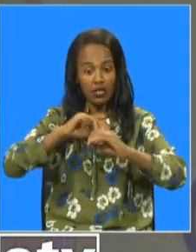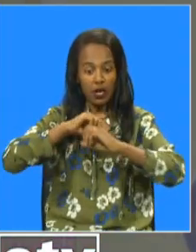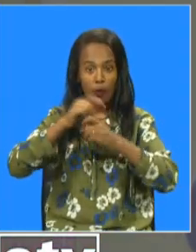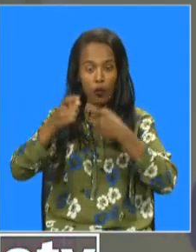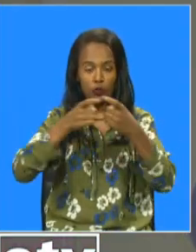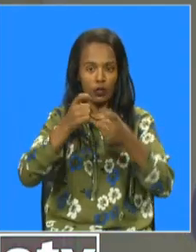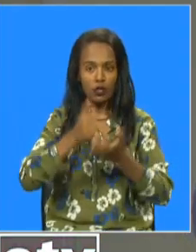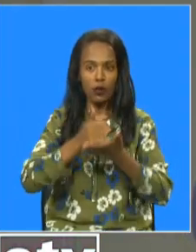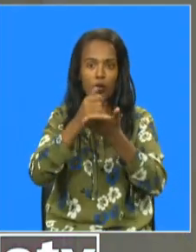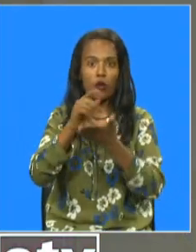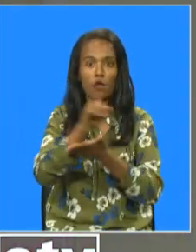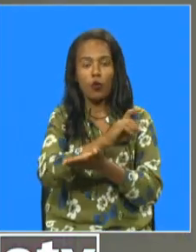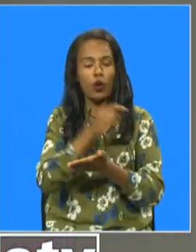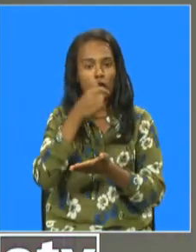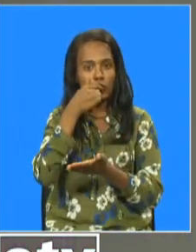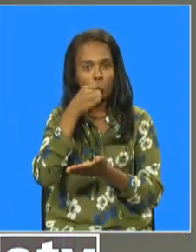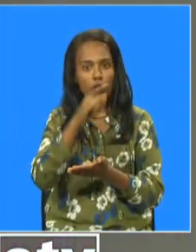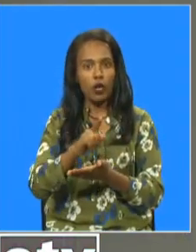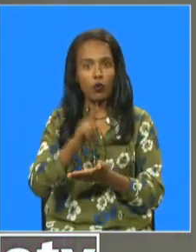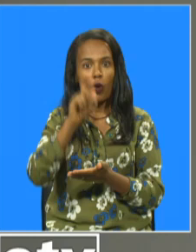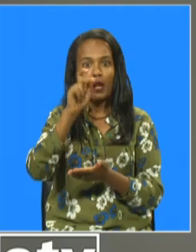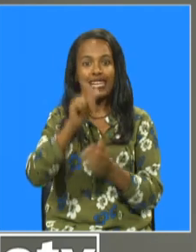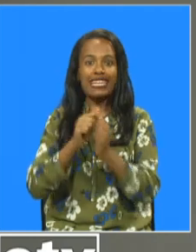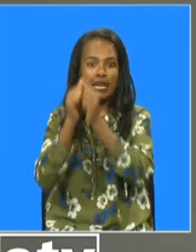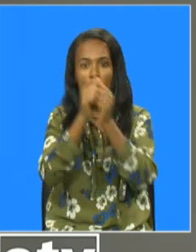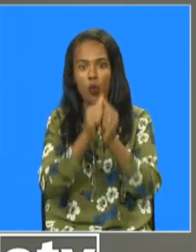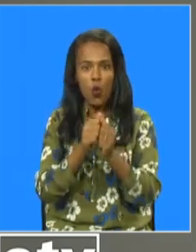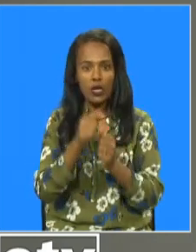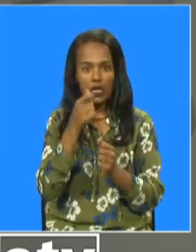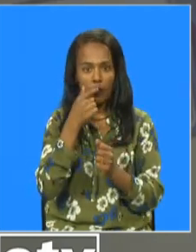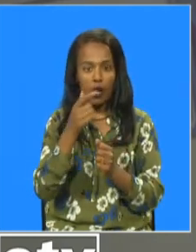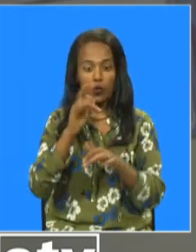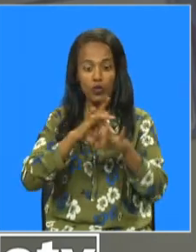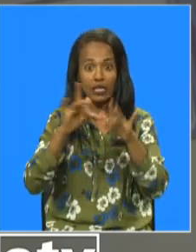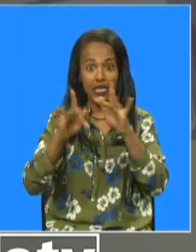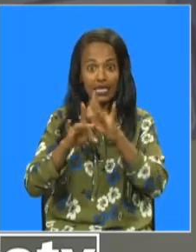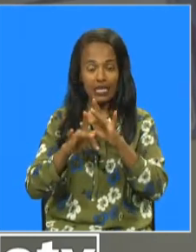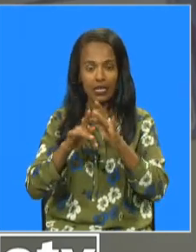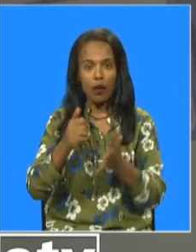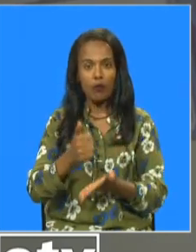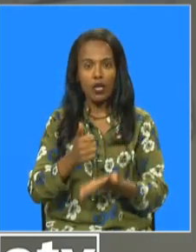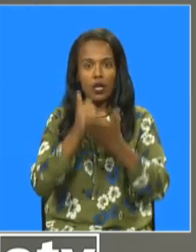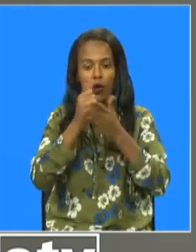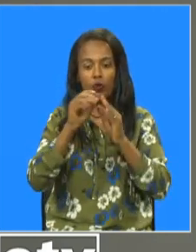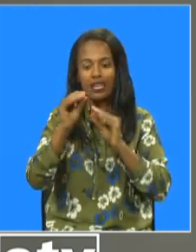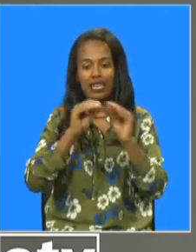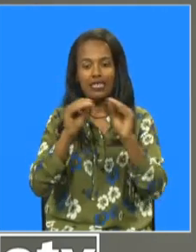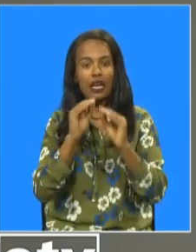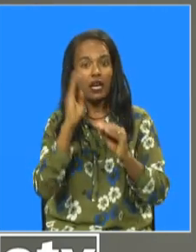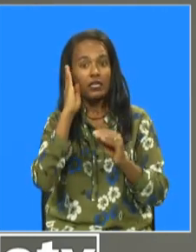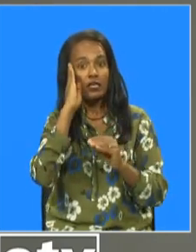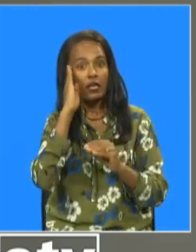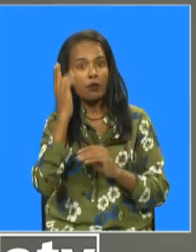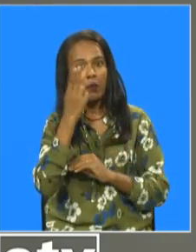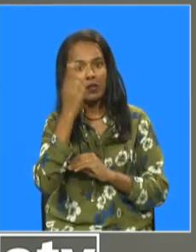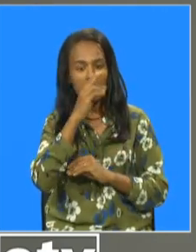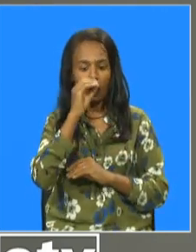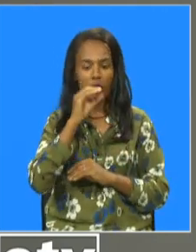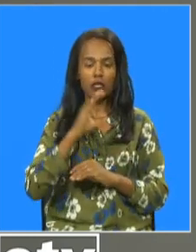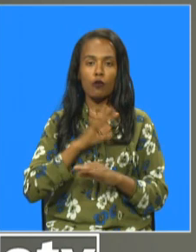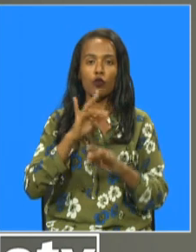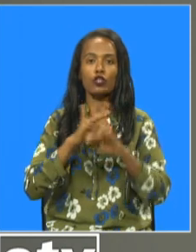የሚረዱ መሆናቸውም የተገለጸው ደቦ የተሰኘው ንክኪን ለመለየት የሚረዳው መተግበሪያ ተንቀሳቃሽ ስልክን በመጠቀም